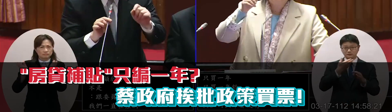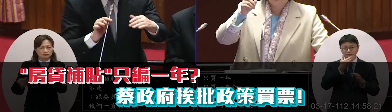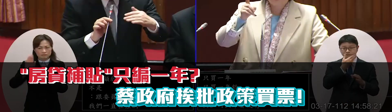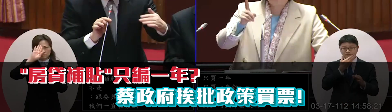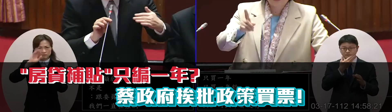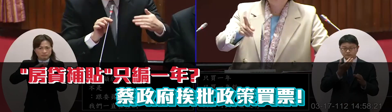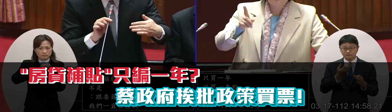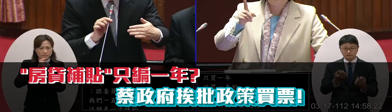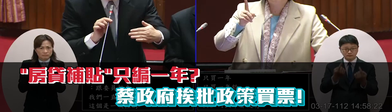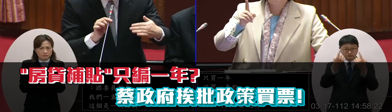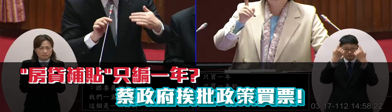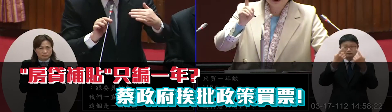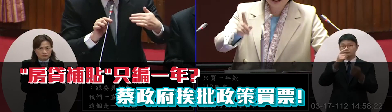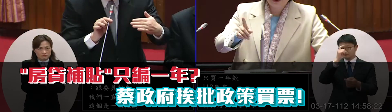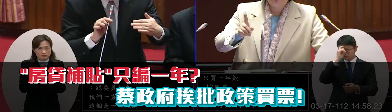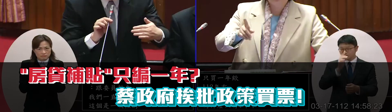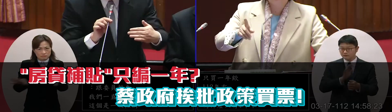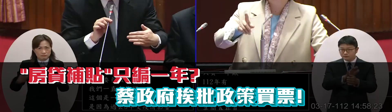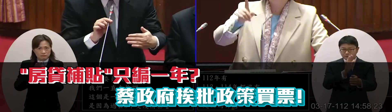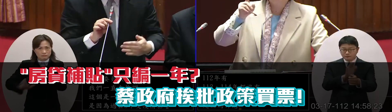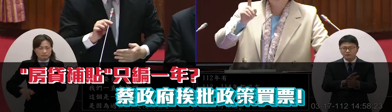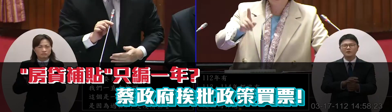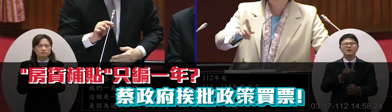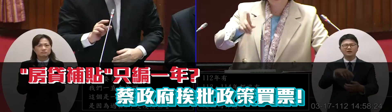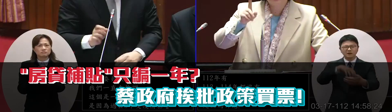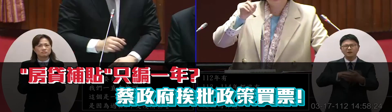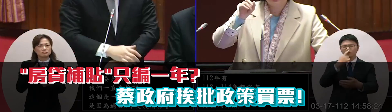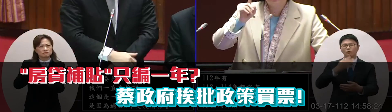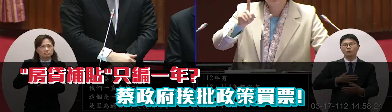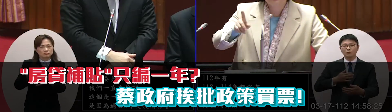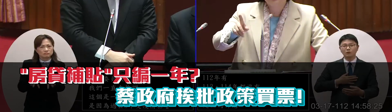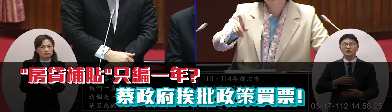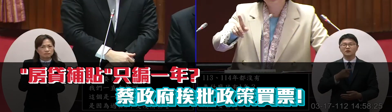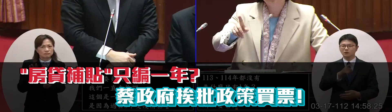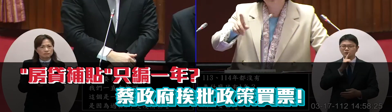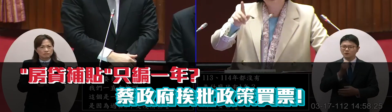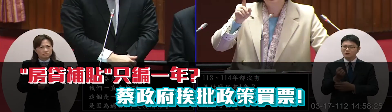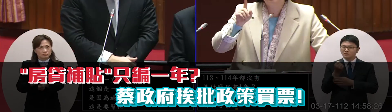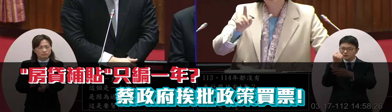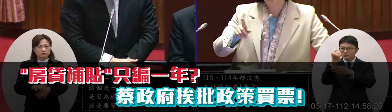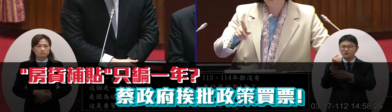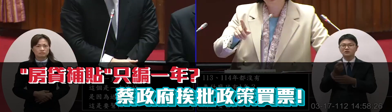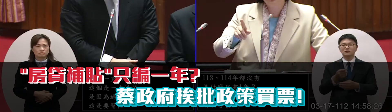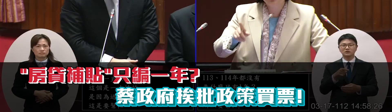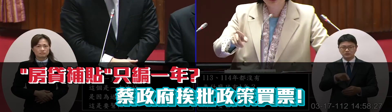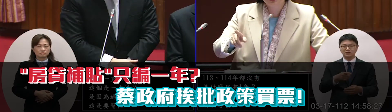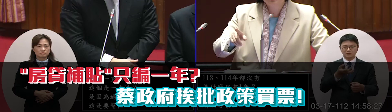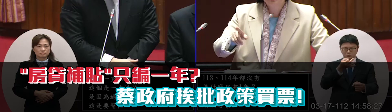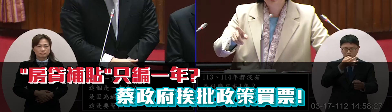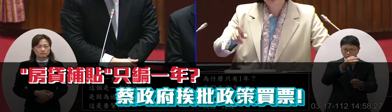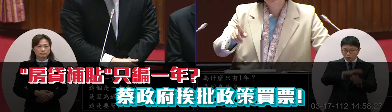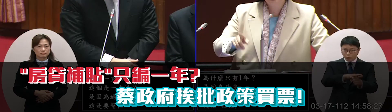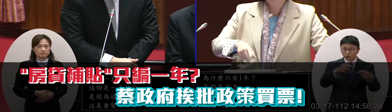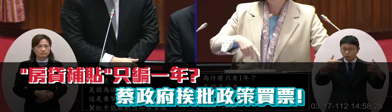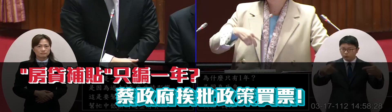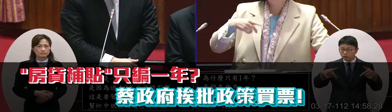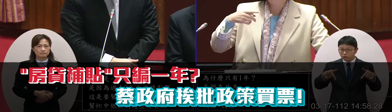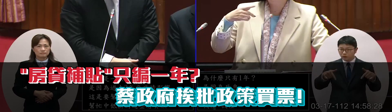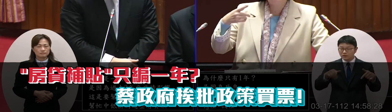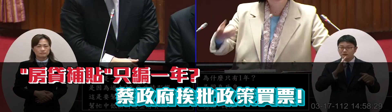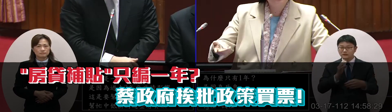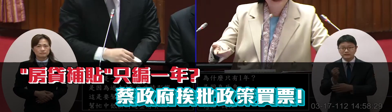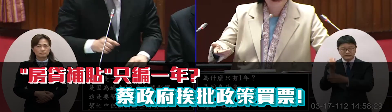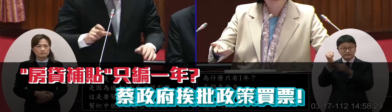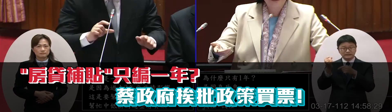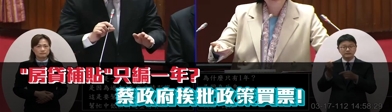忙。 帮 忙中低薪的这些房贷族， 然后你说这个叫支持，不是补助，所以呢